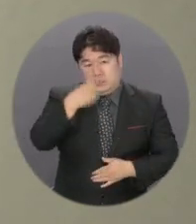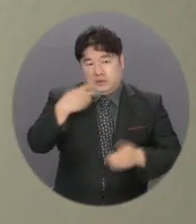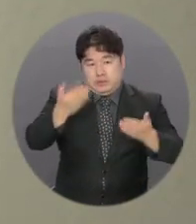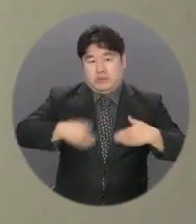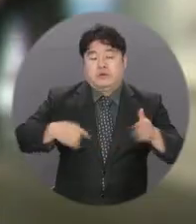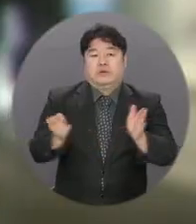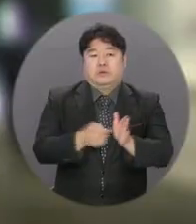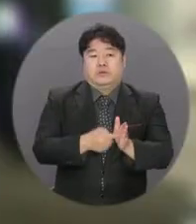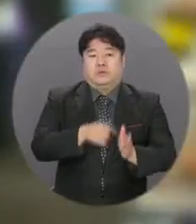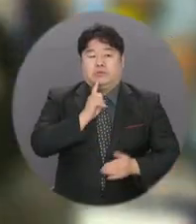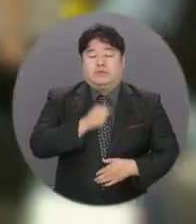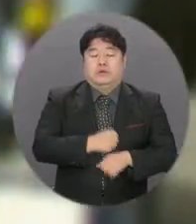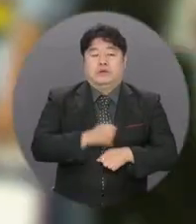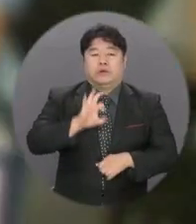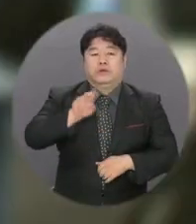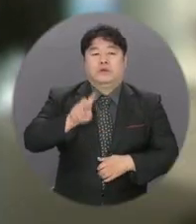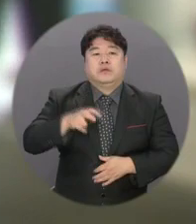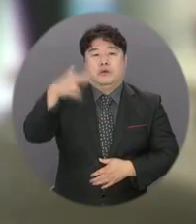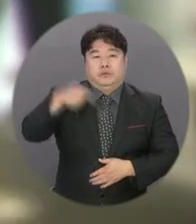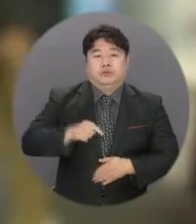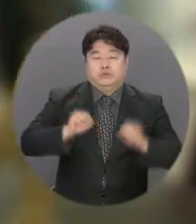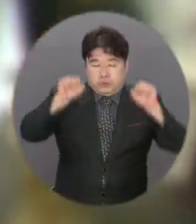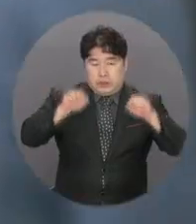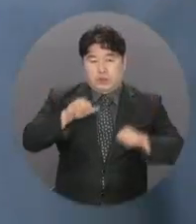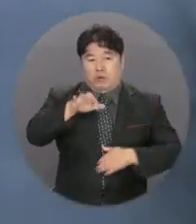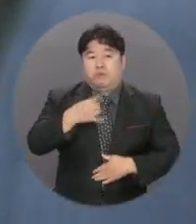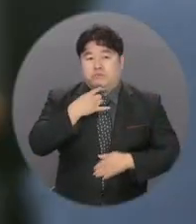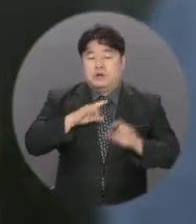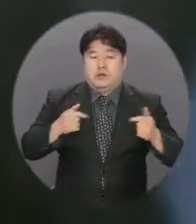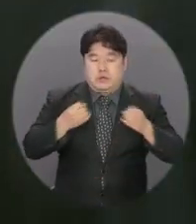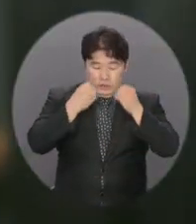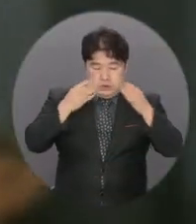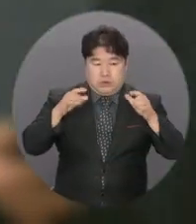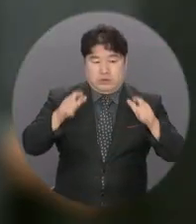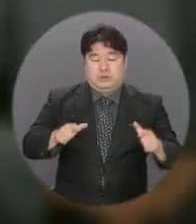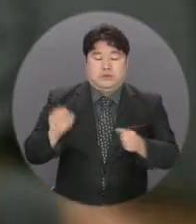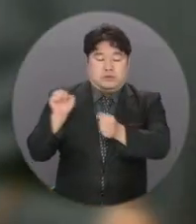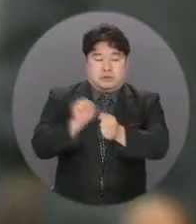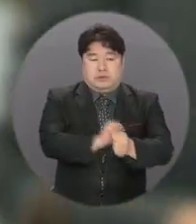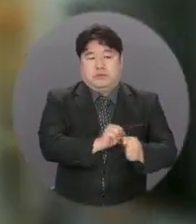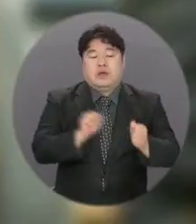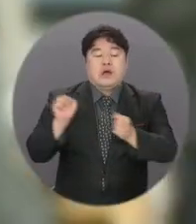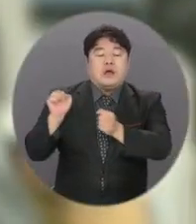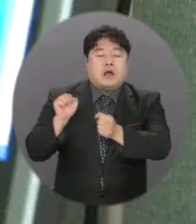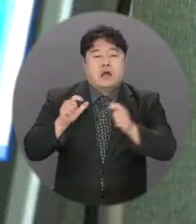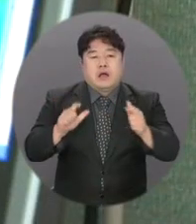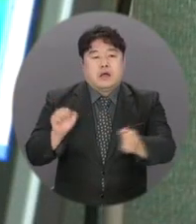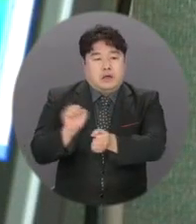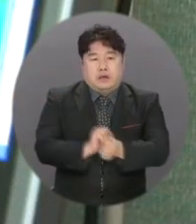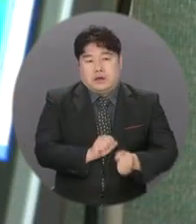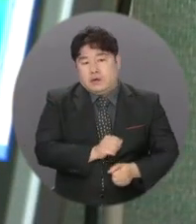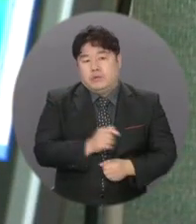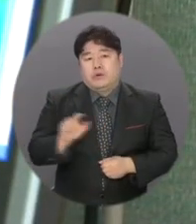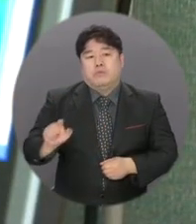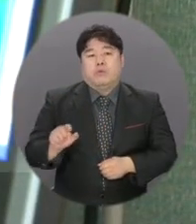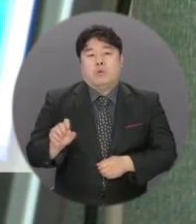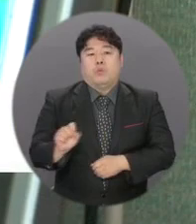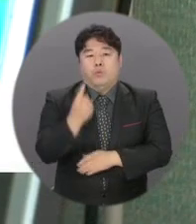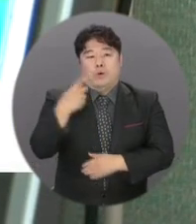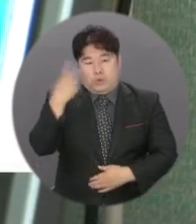촉구했습니다. 염주체육관뿐만 아니라 새로운 지역 감염과 감염 경로를 조사 중인 확진자가 증가하고